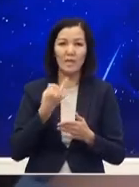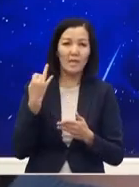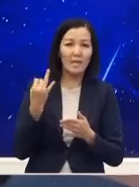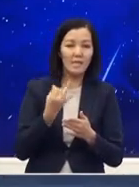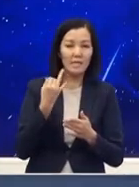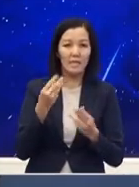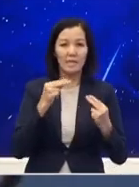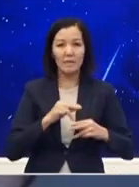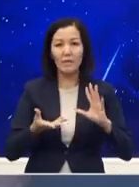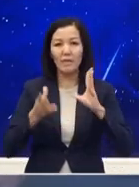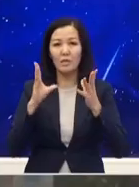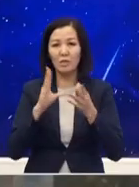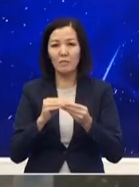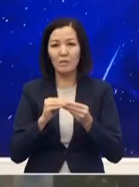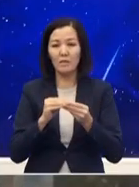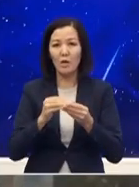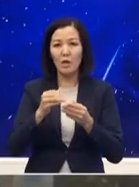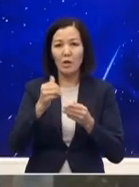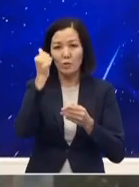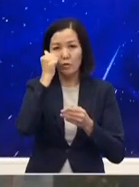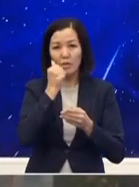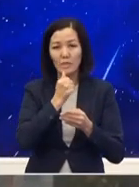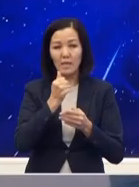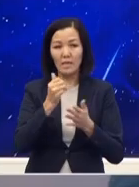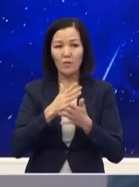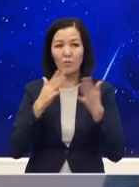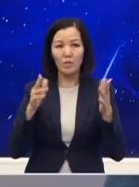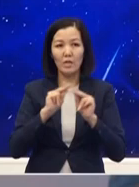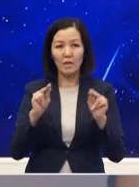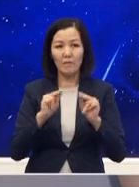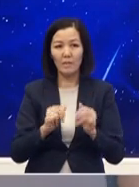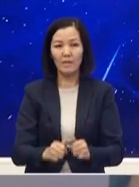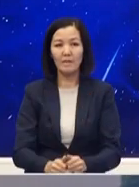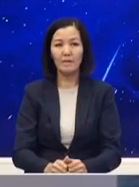терінің жеңісі санайды. Ұстаздарына алғысы зор.